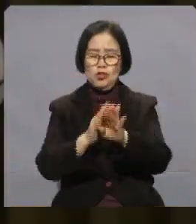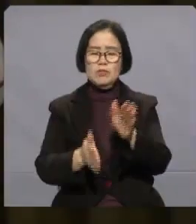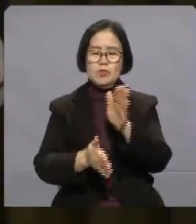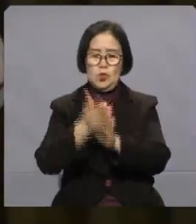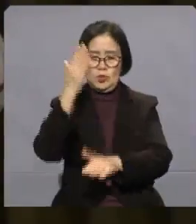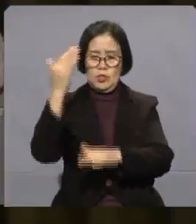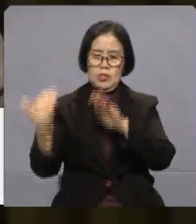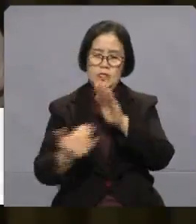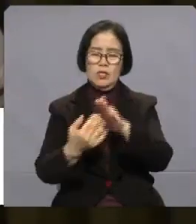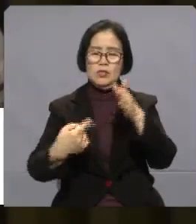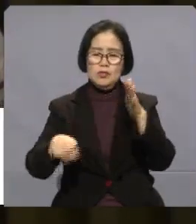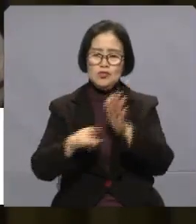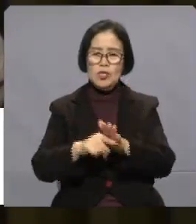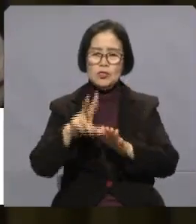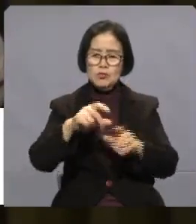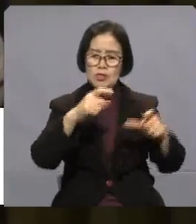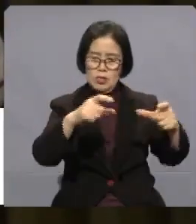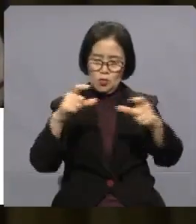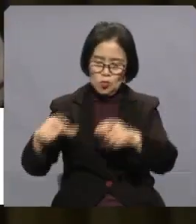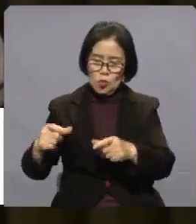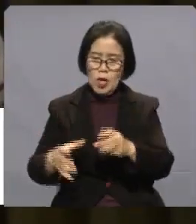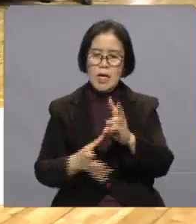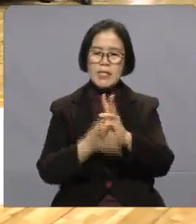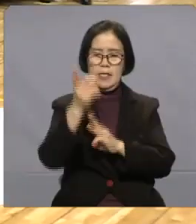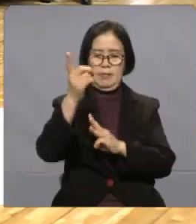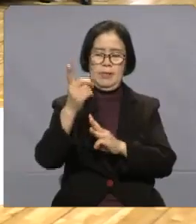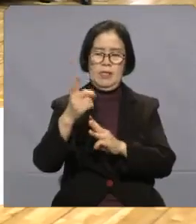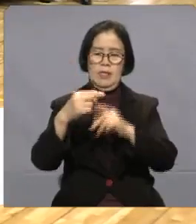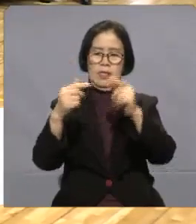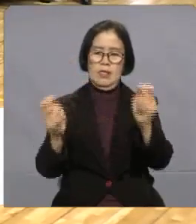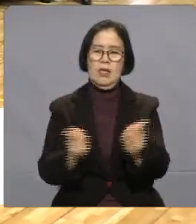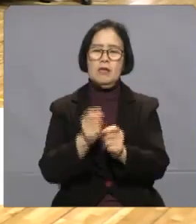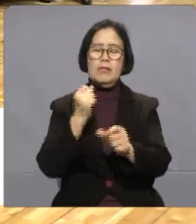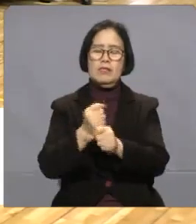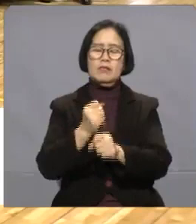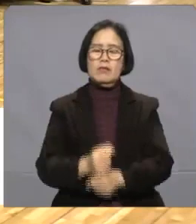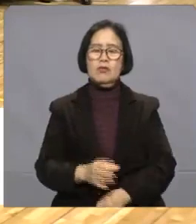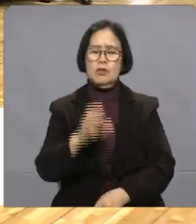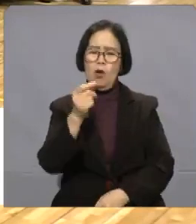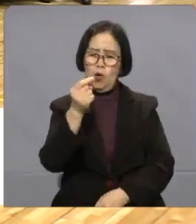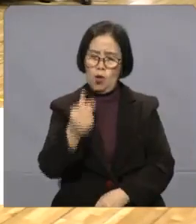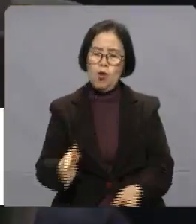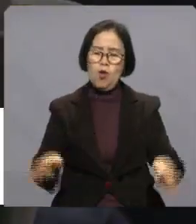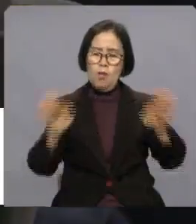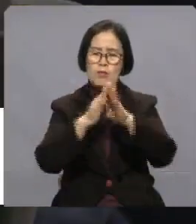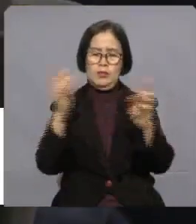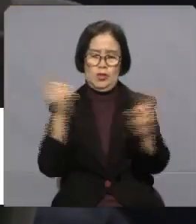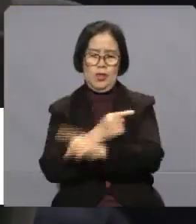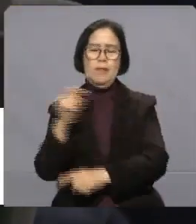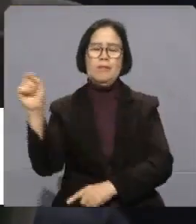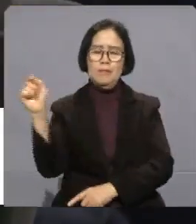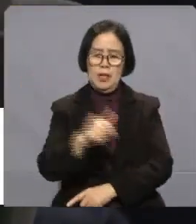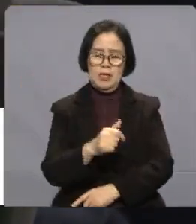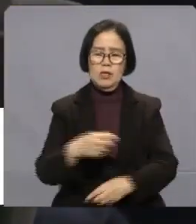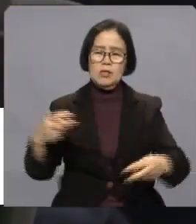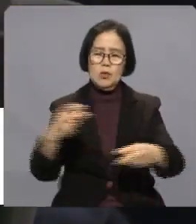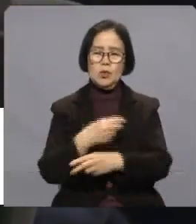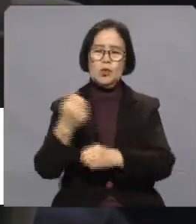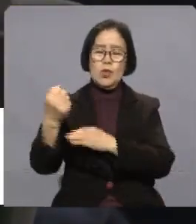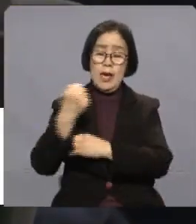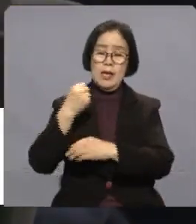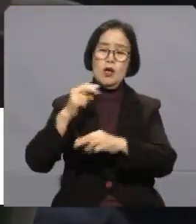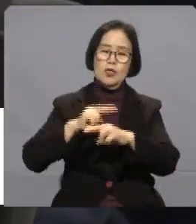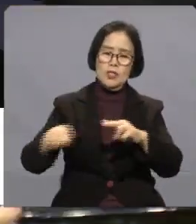위해 25개 자치구와 원팀을 구성했습니다. 저탄소 건물 전환을 가속화하고 교통, 에너지